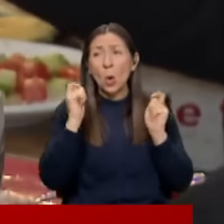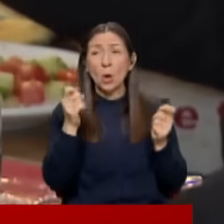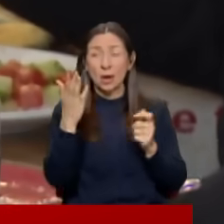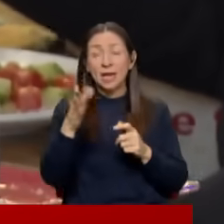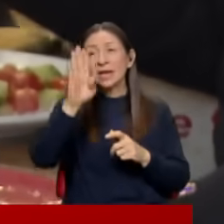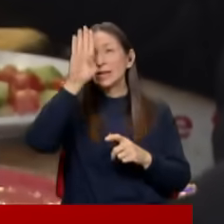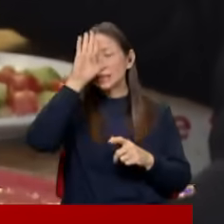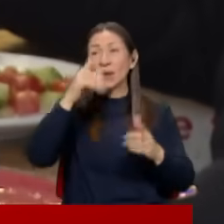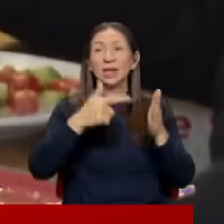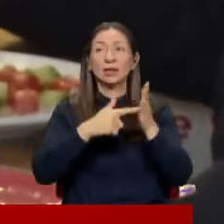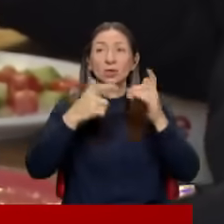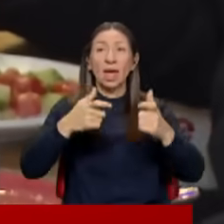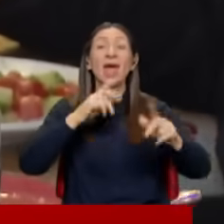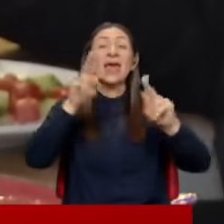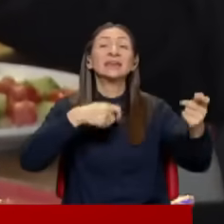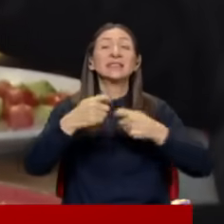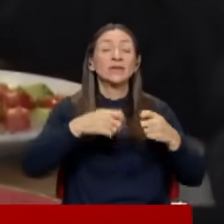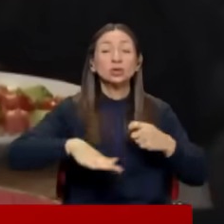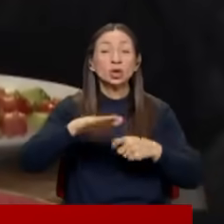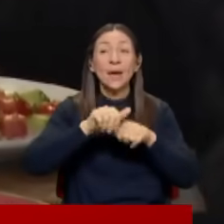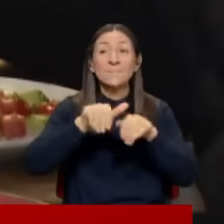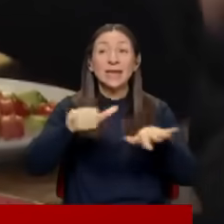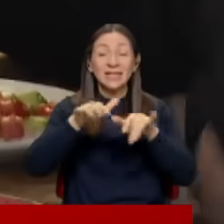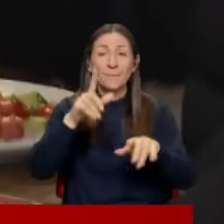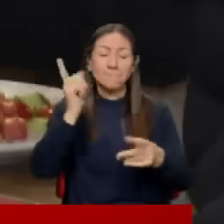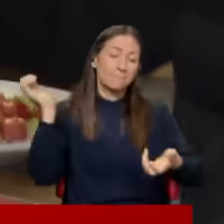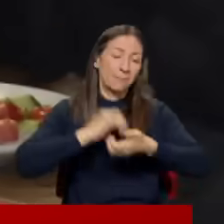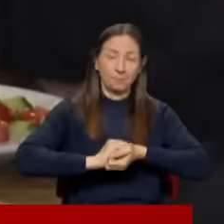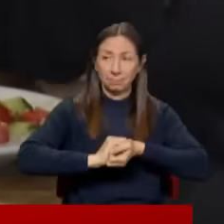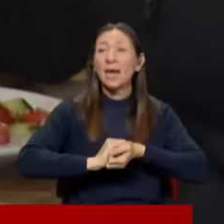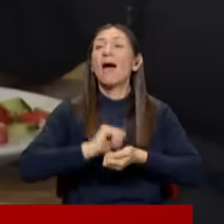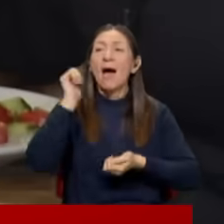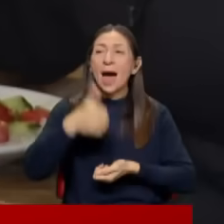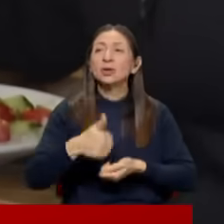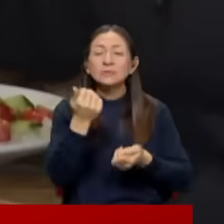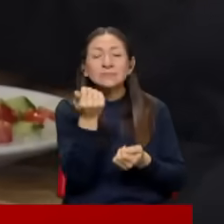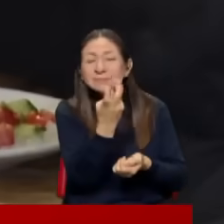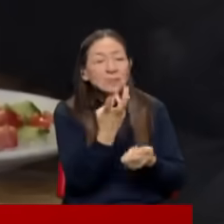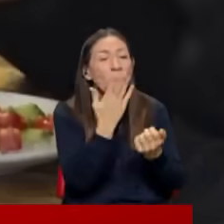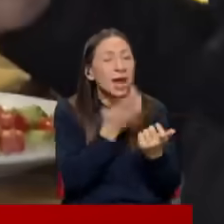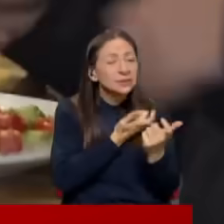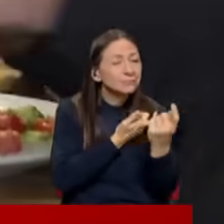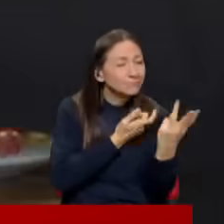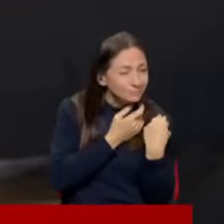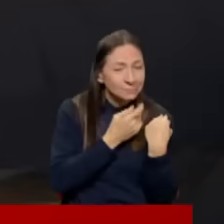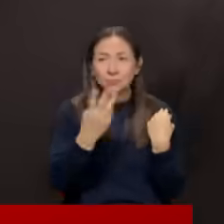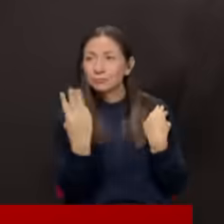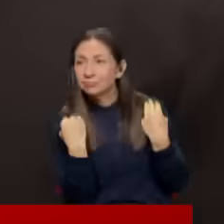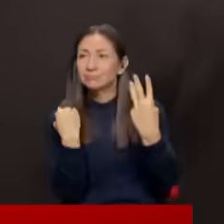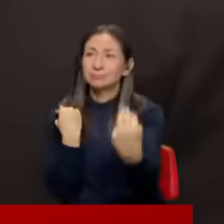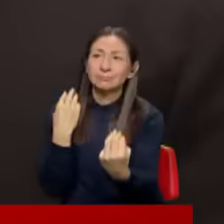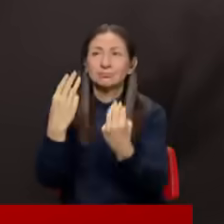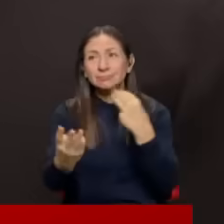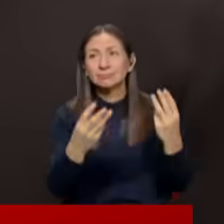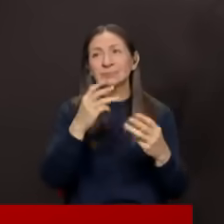zorlaştı. İstanbul Kadıköy'de esnaf sosyal medya üzerinden birleşti. Her gün belirli sayıda öğrenciye yemek veriyorlar.